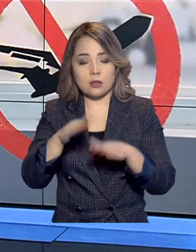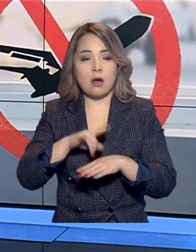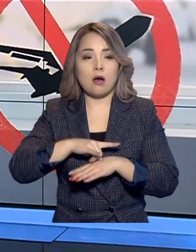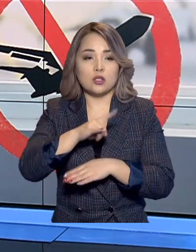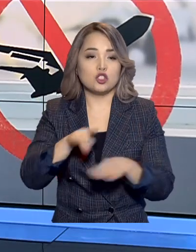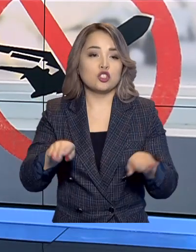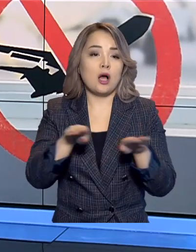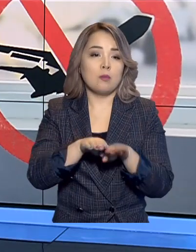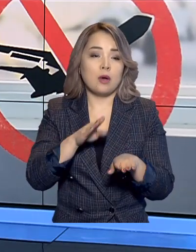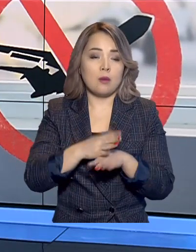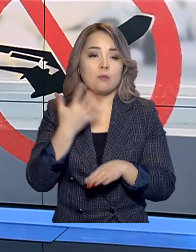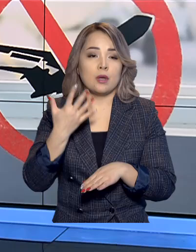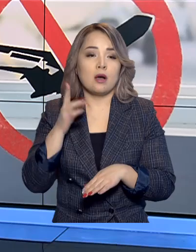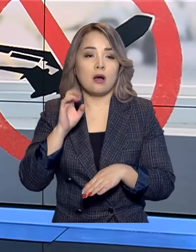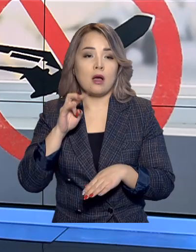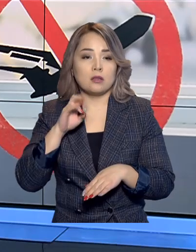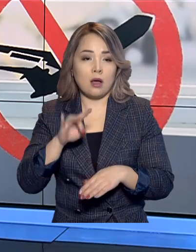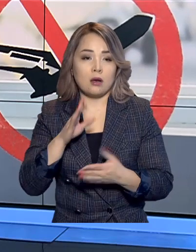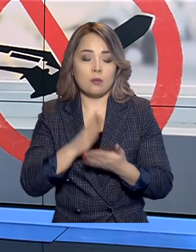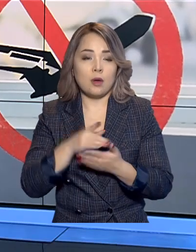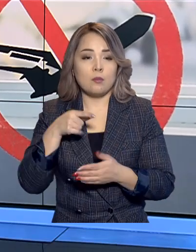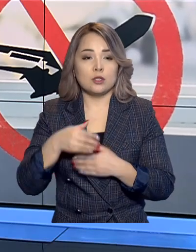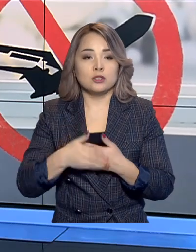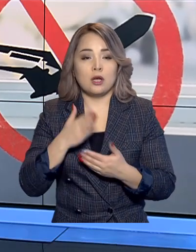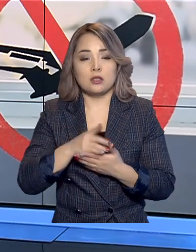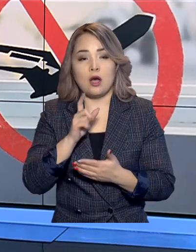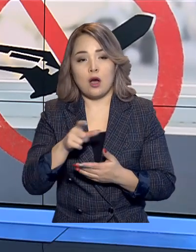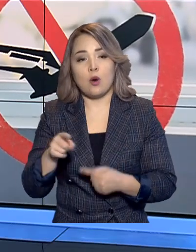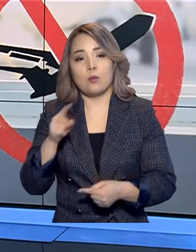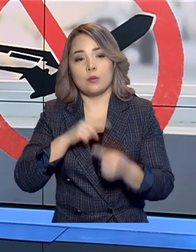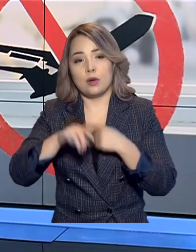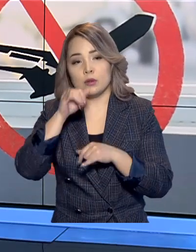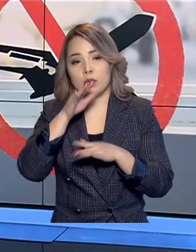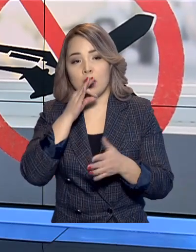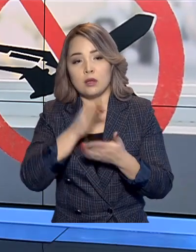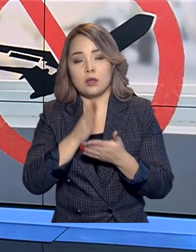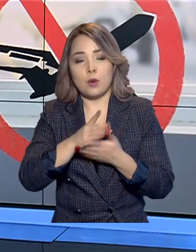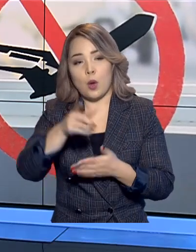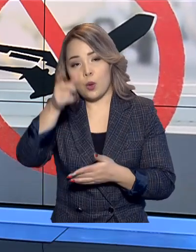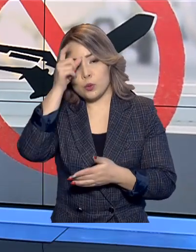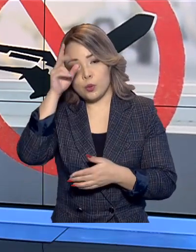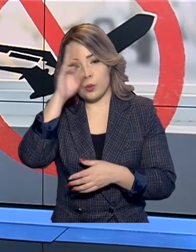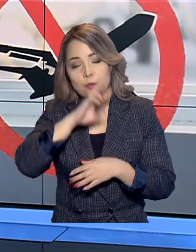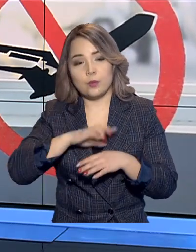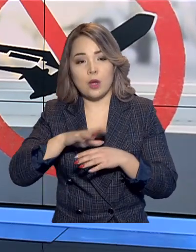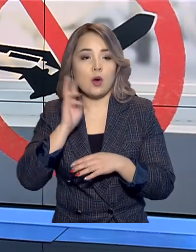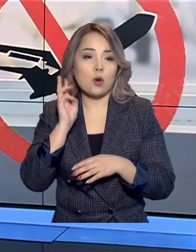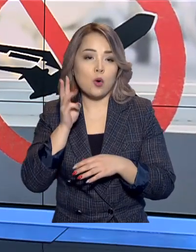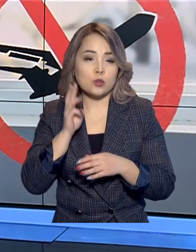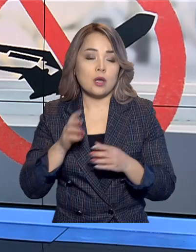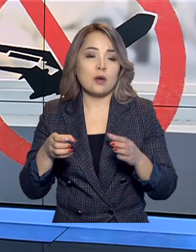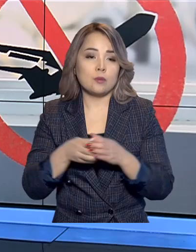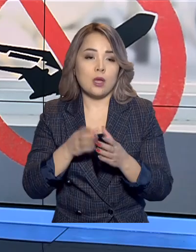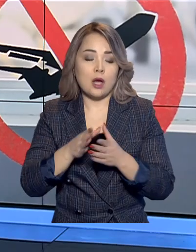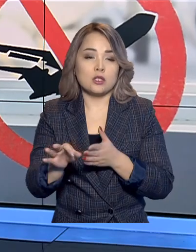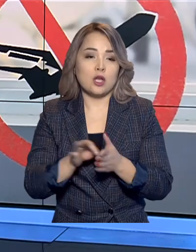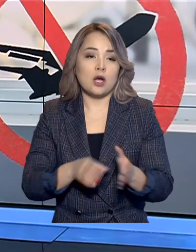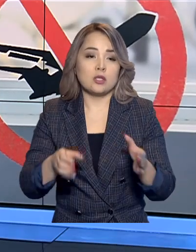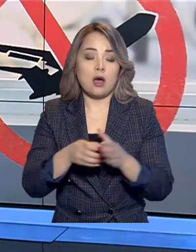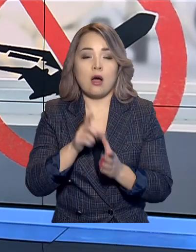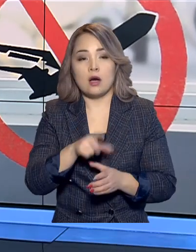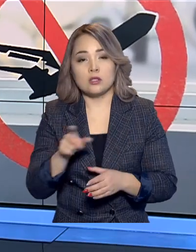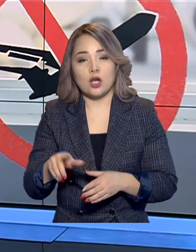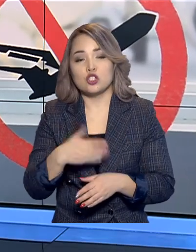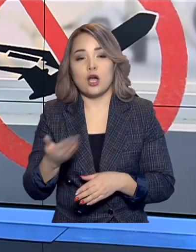жабылғандықтан 5-ші қаңтардан бері Стамбулда мыңнан аса жолаушы елге жете алған жоқ. Осыған байланысты Түркиядағы елшілік пен консулдық жедел штаб құрып,